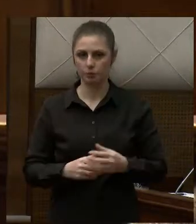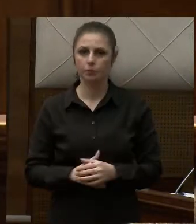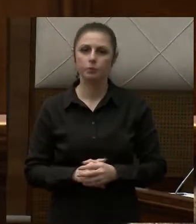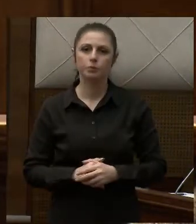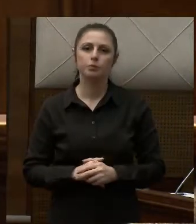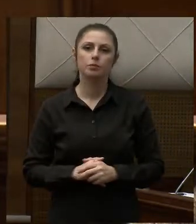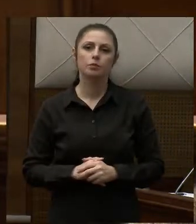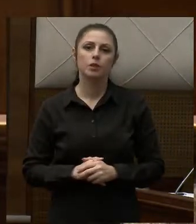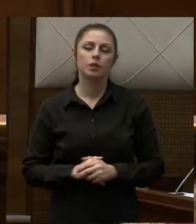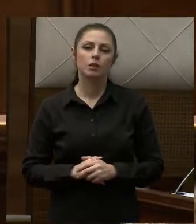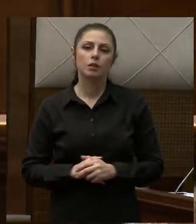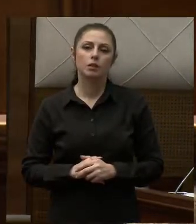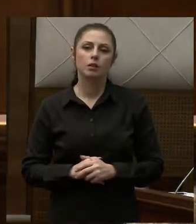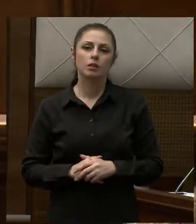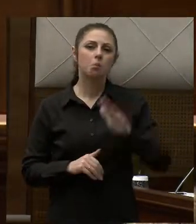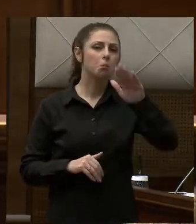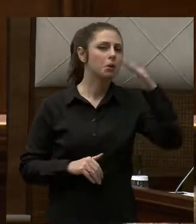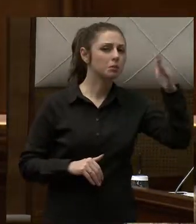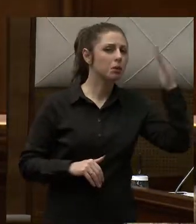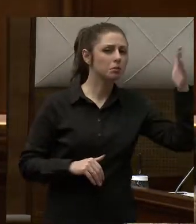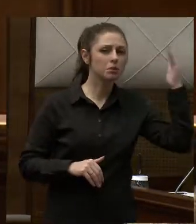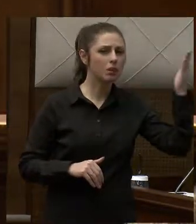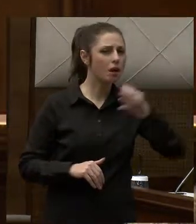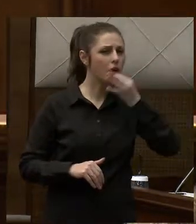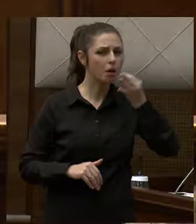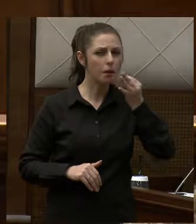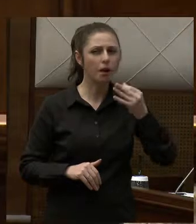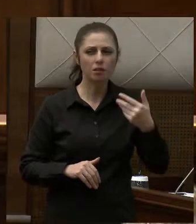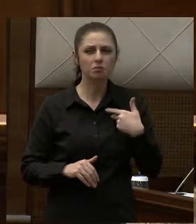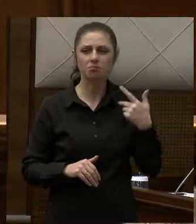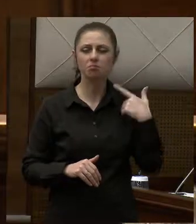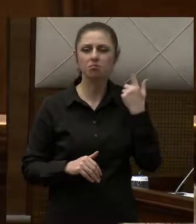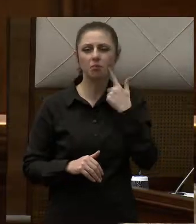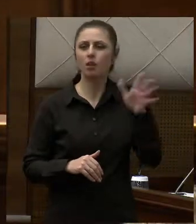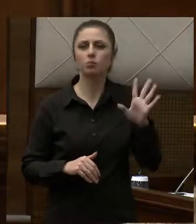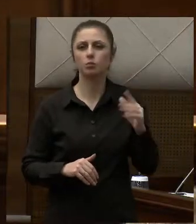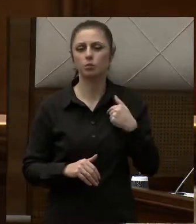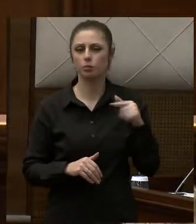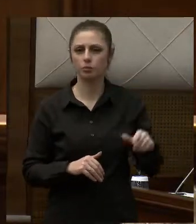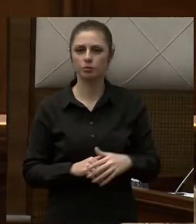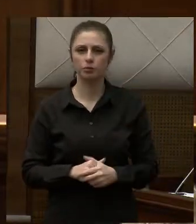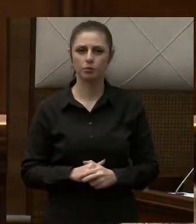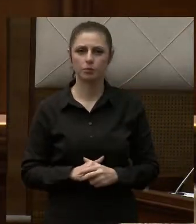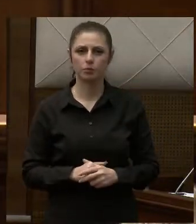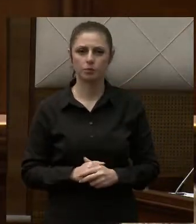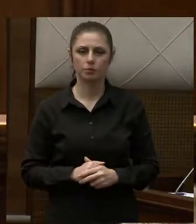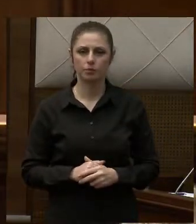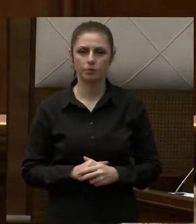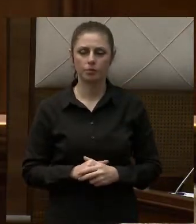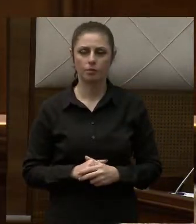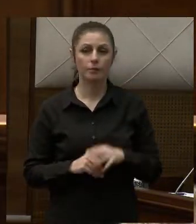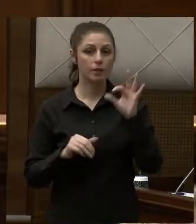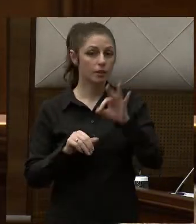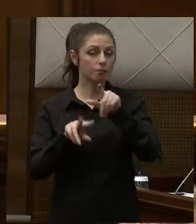Bu aktüel haberler bizi hiç ilgilendirmez. İlgilendiren kimlerse onları ilgilendirir. Şu anda